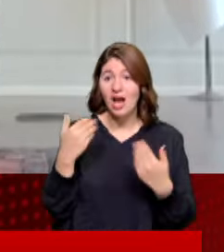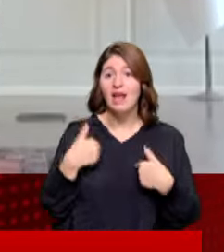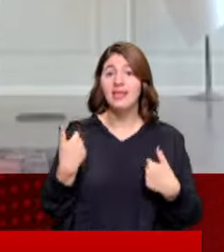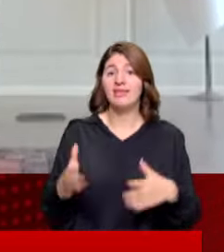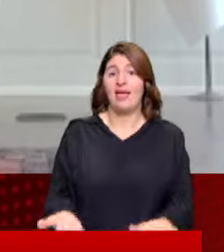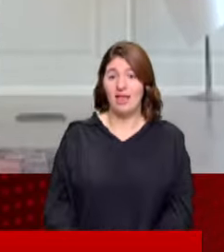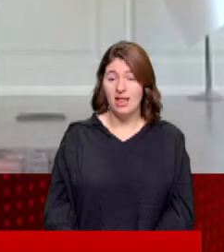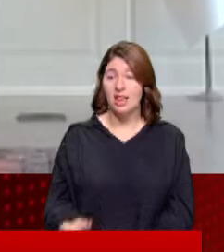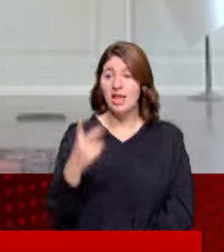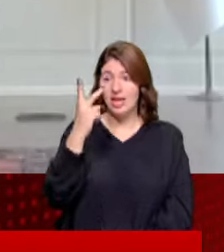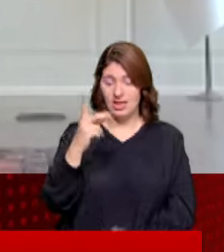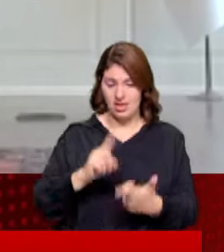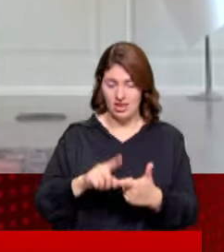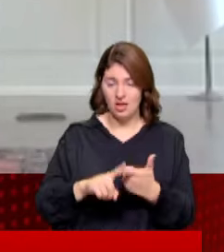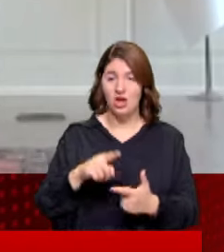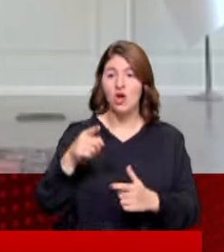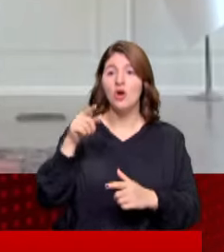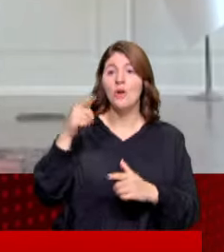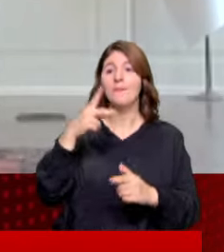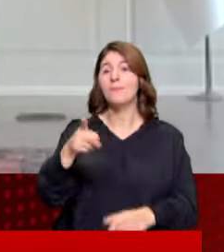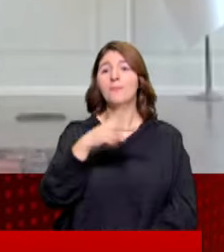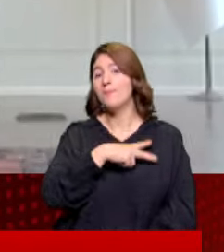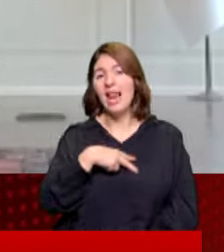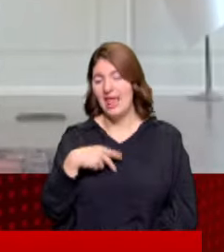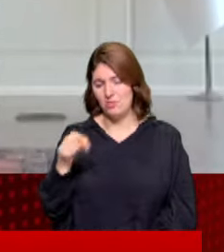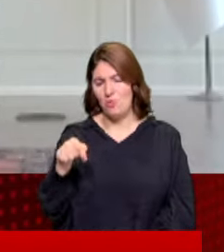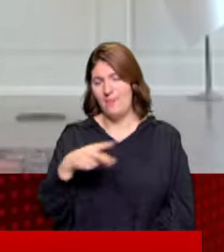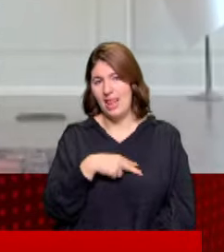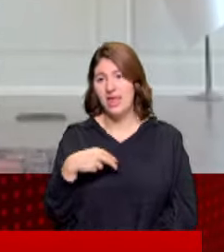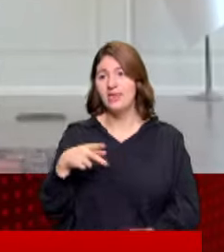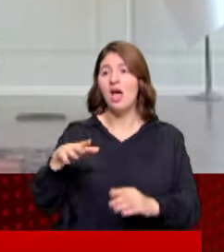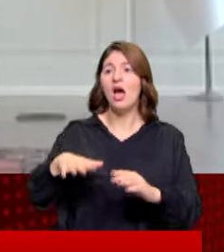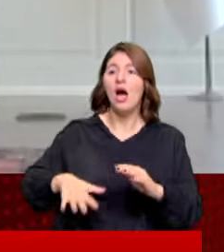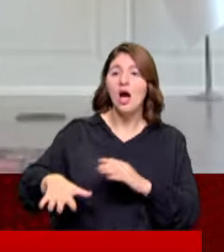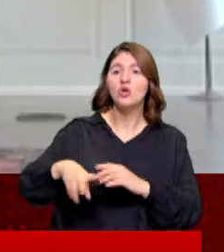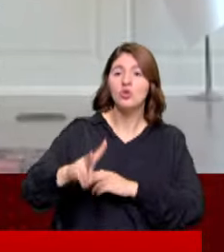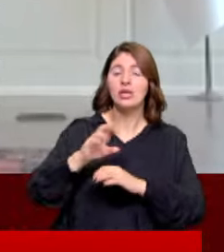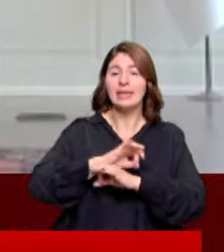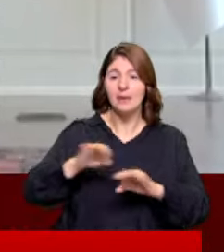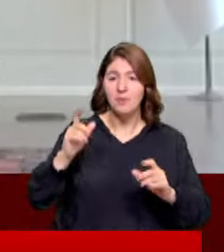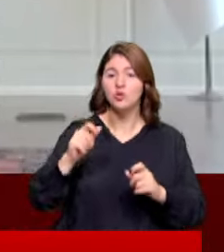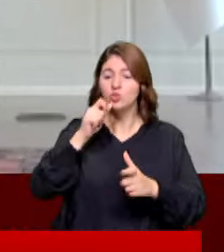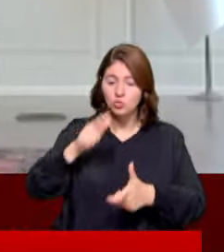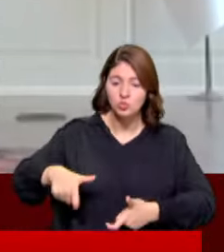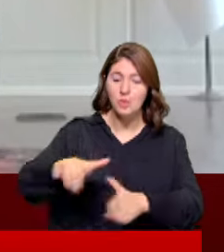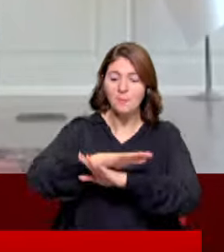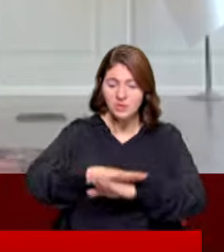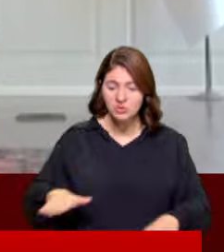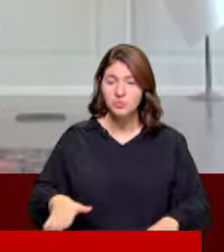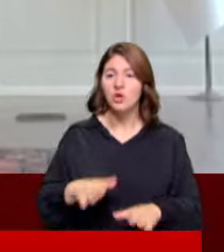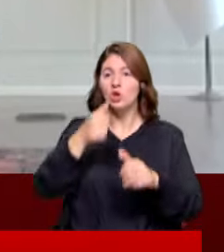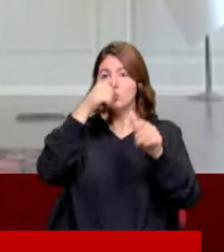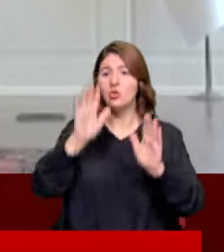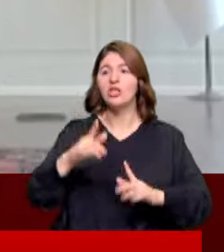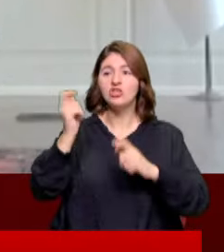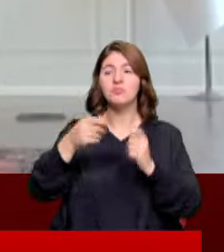değil. İki, Döşemealtı Belediyesi'nde altyapısı tamamlanmış, kanalizasyonu bitmiş, doğal